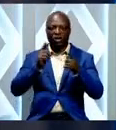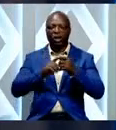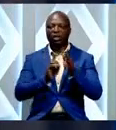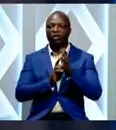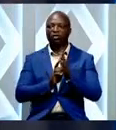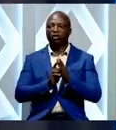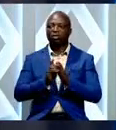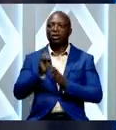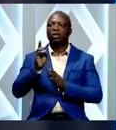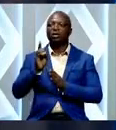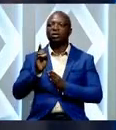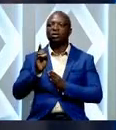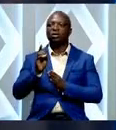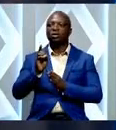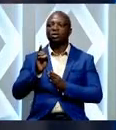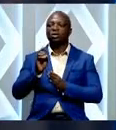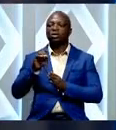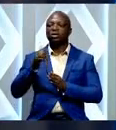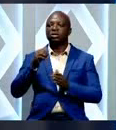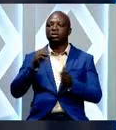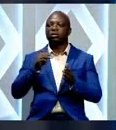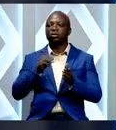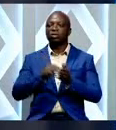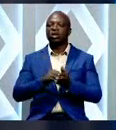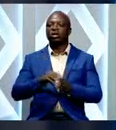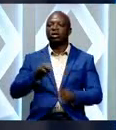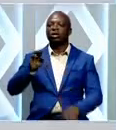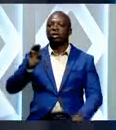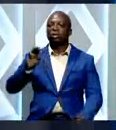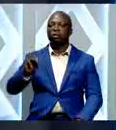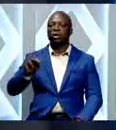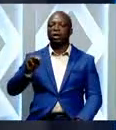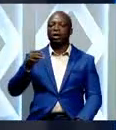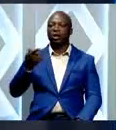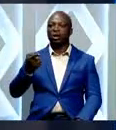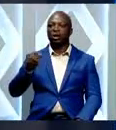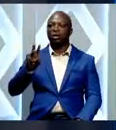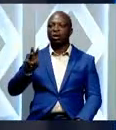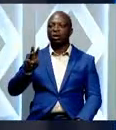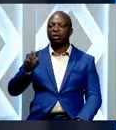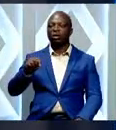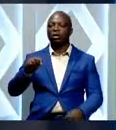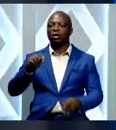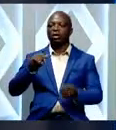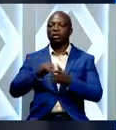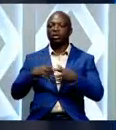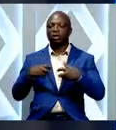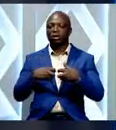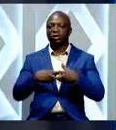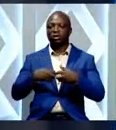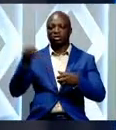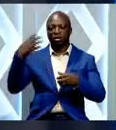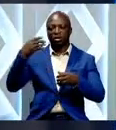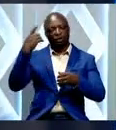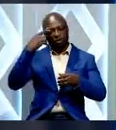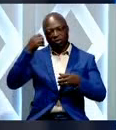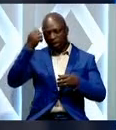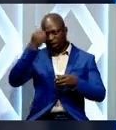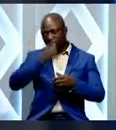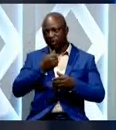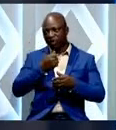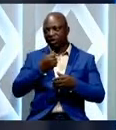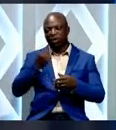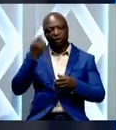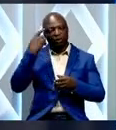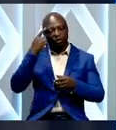développer 10 000 MW d'énergie solaire dans 11 pays de la zone sahélienne de l'Afrique